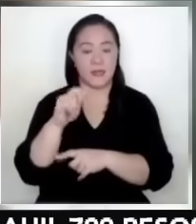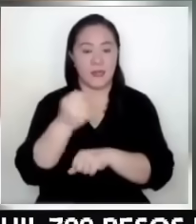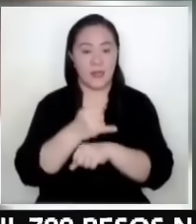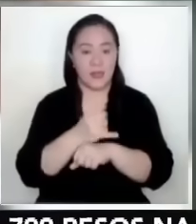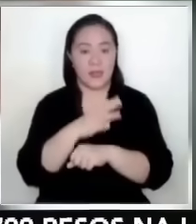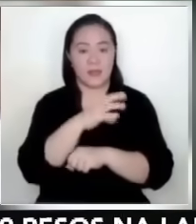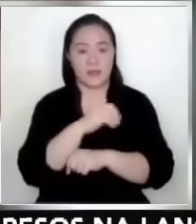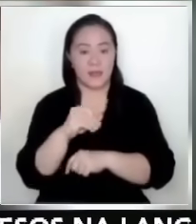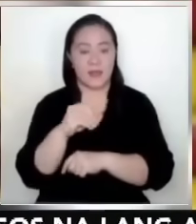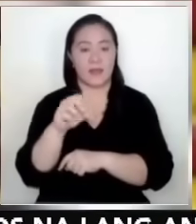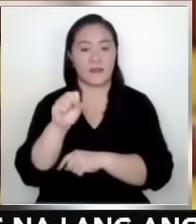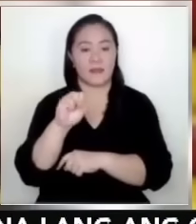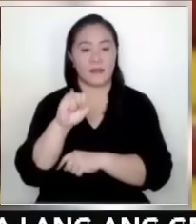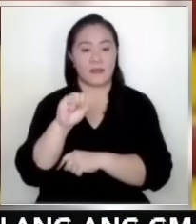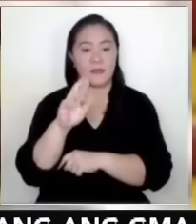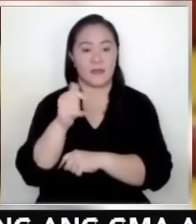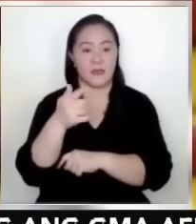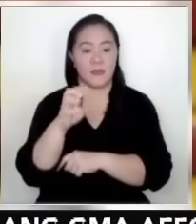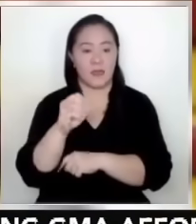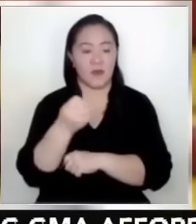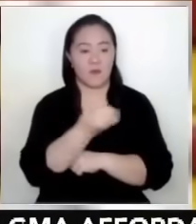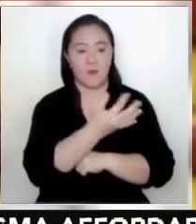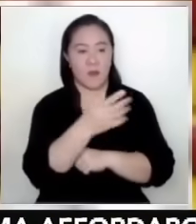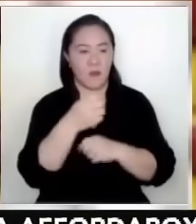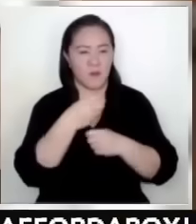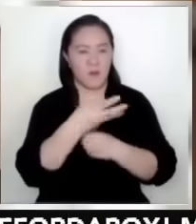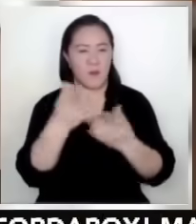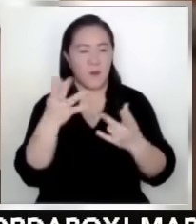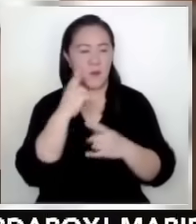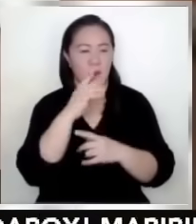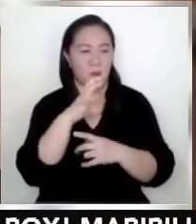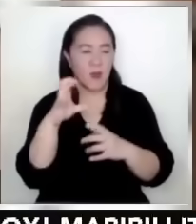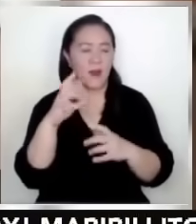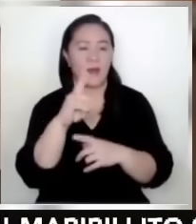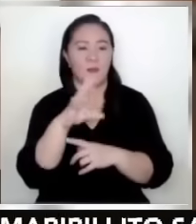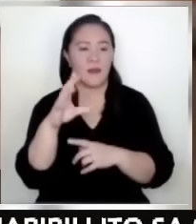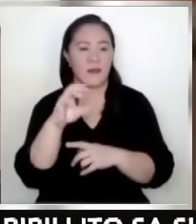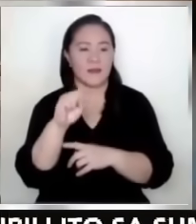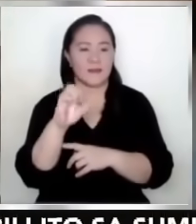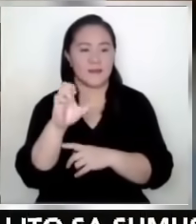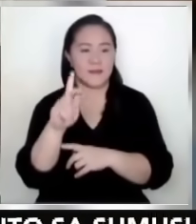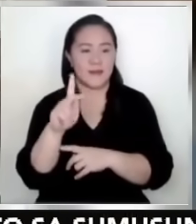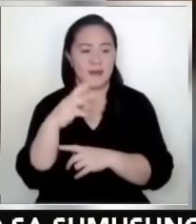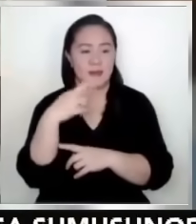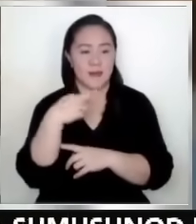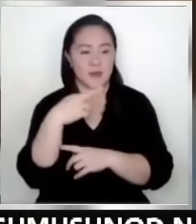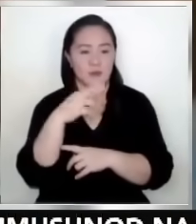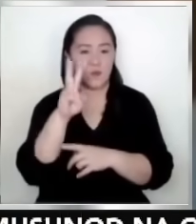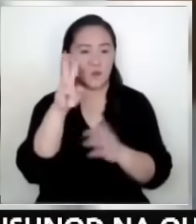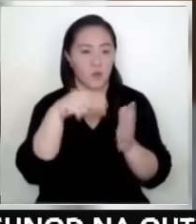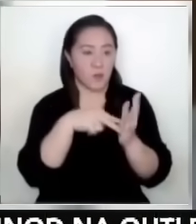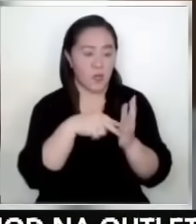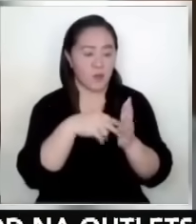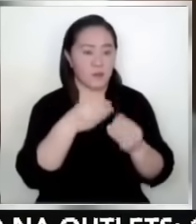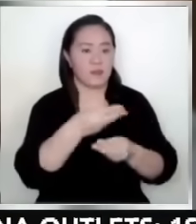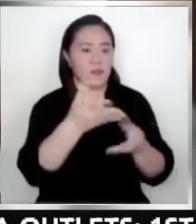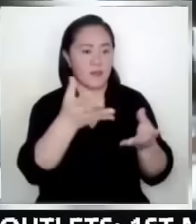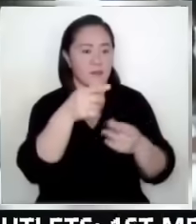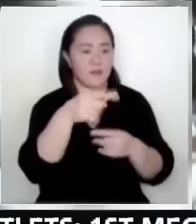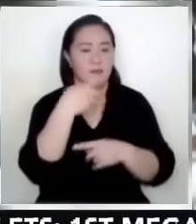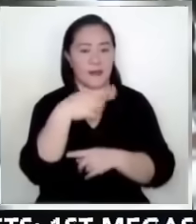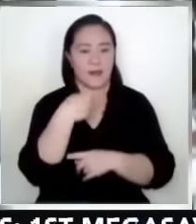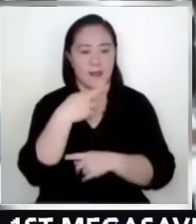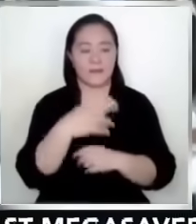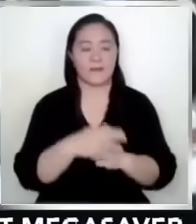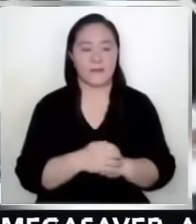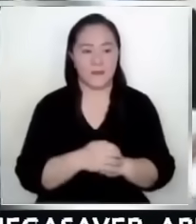ng bigas ang ipinamahagi sa San Jose Dinagat Island habang mahigit 2,000 naman ang ipinamigay sa Siargao Island. Opisyal nang sinimula